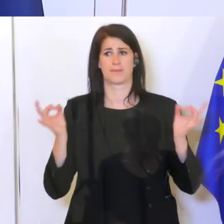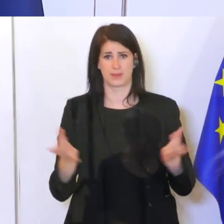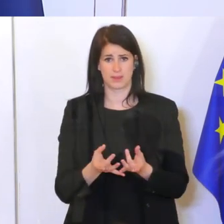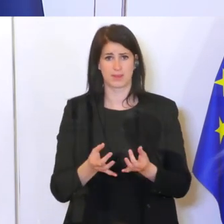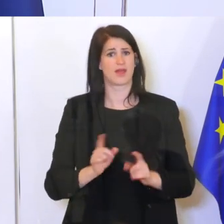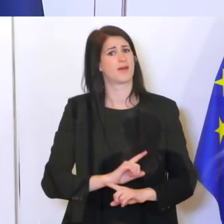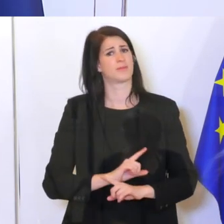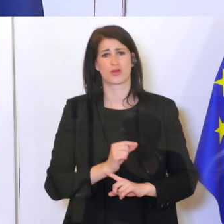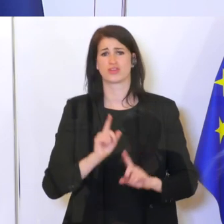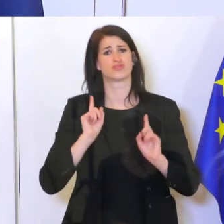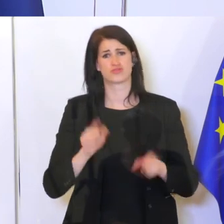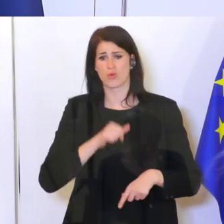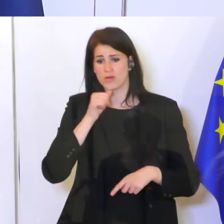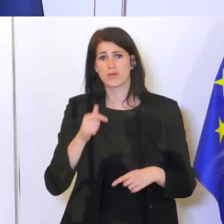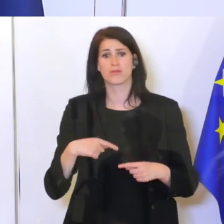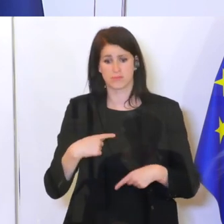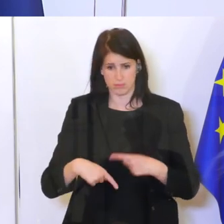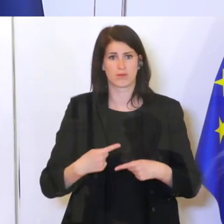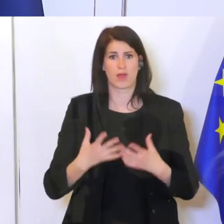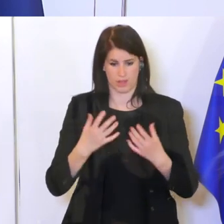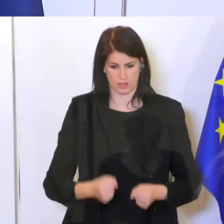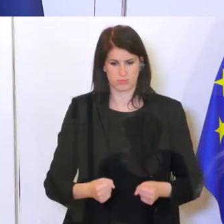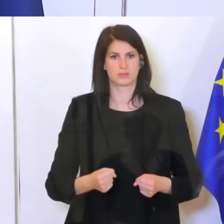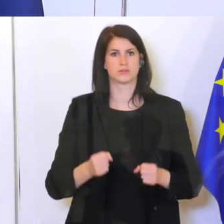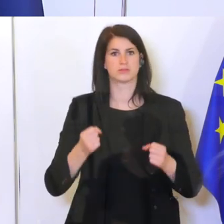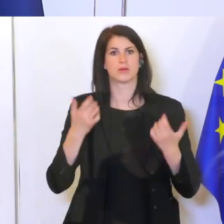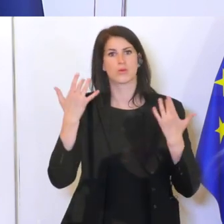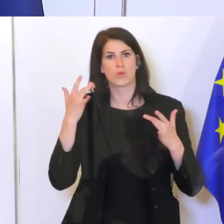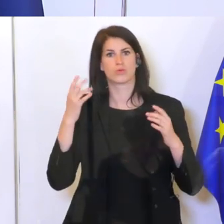darf nicht dazu führen, dass wir einen Bruch haben in der